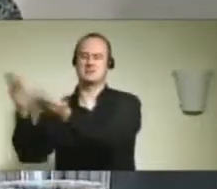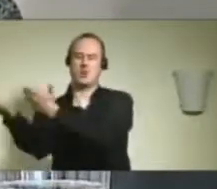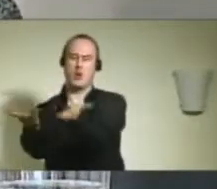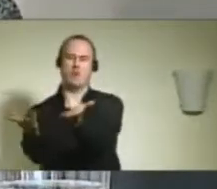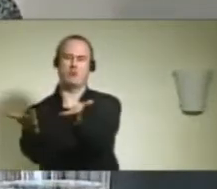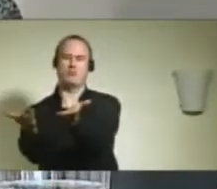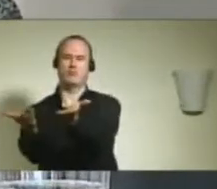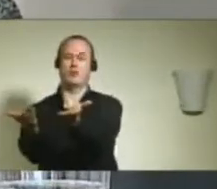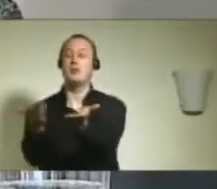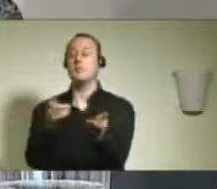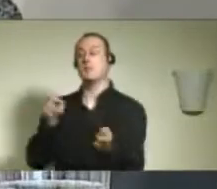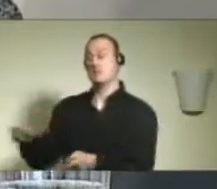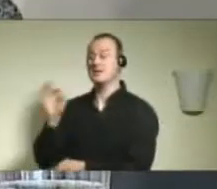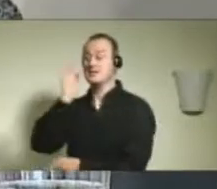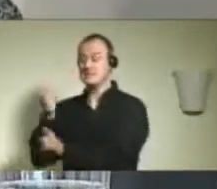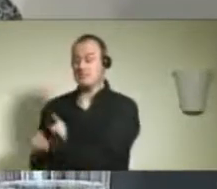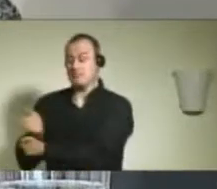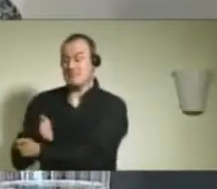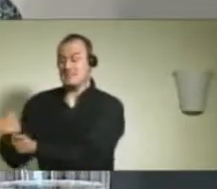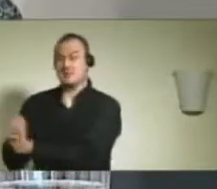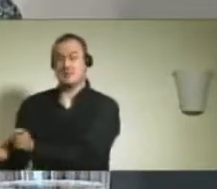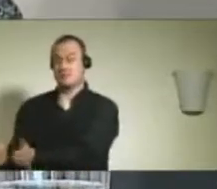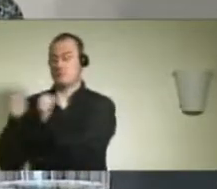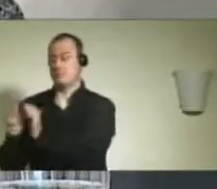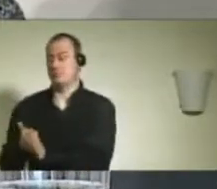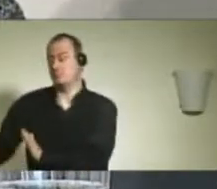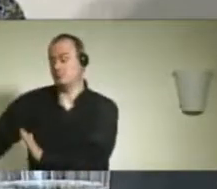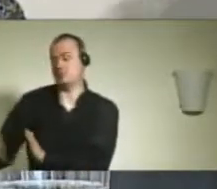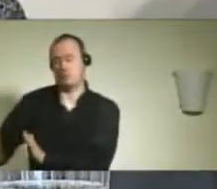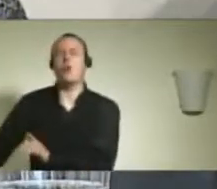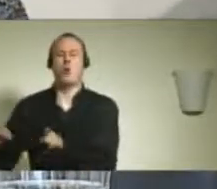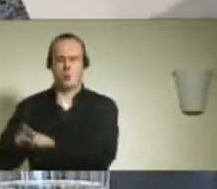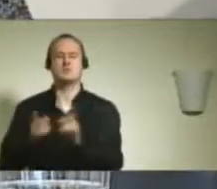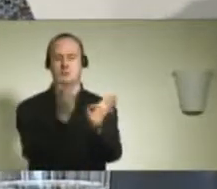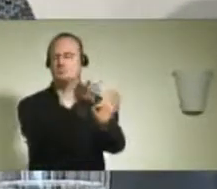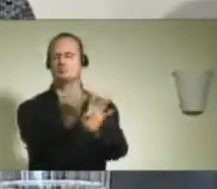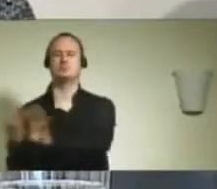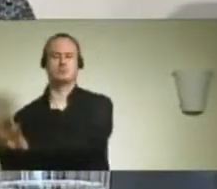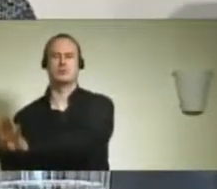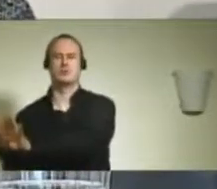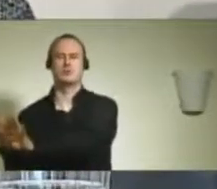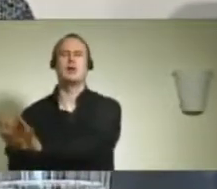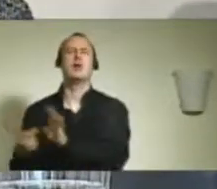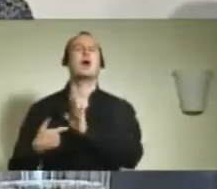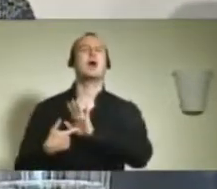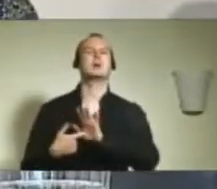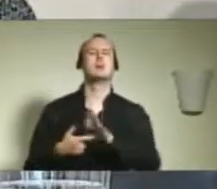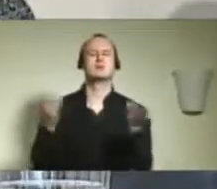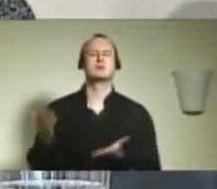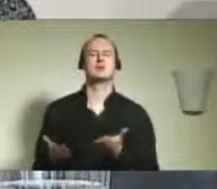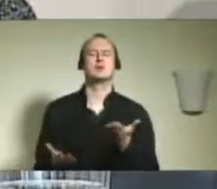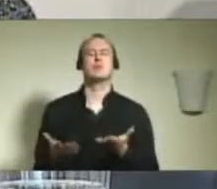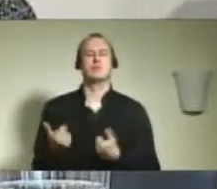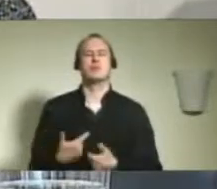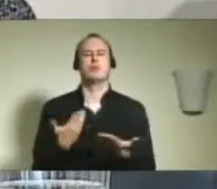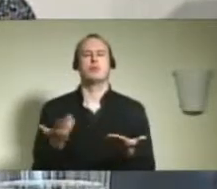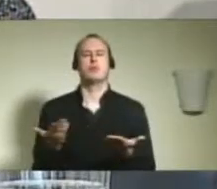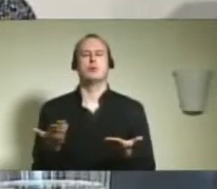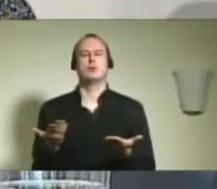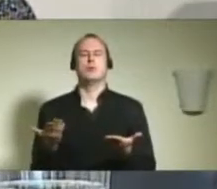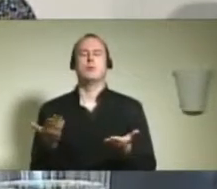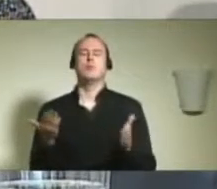parce que c'est, par exemple, sur le microcrédit, les gens qui veulent un microcrédit, ils passent par des experts